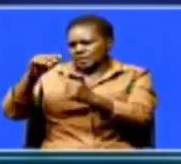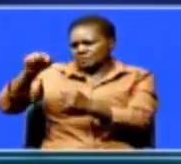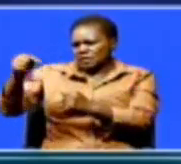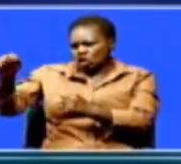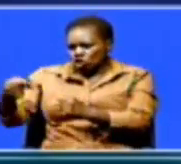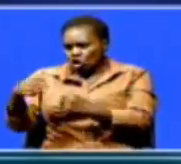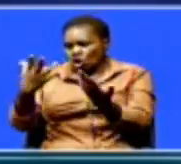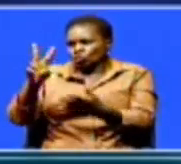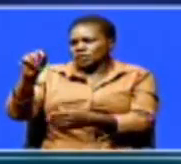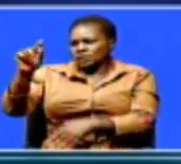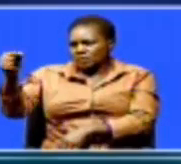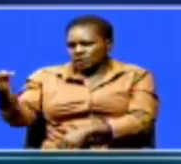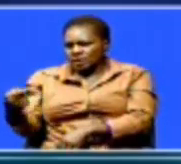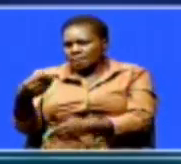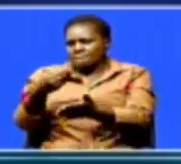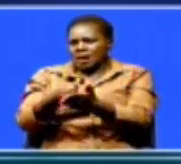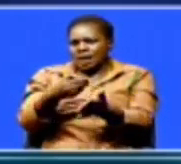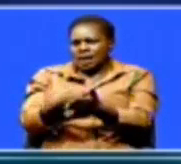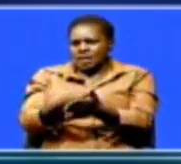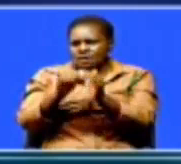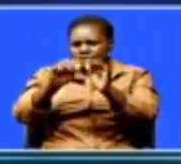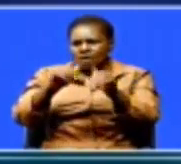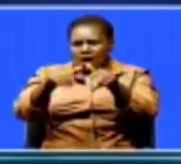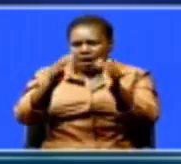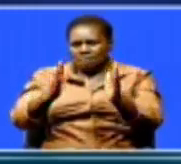milioni 20, pesa zinazowaendea wakulima.